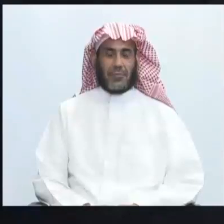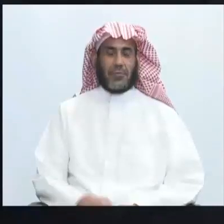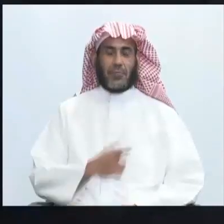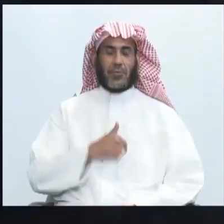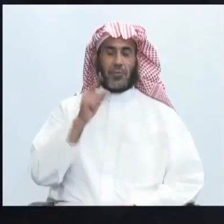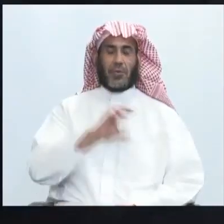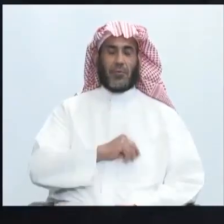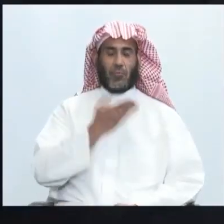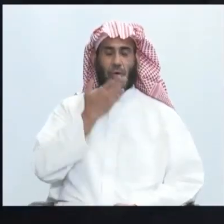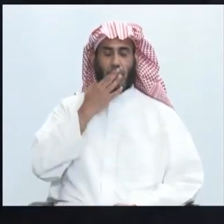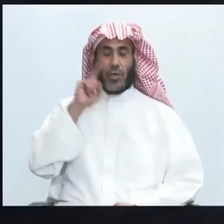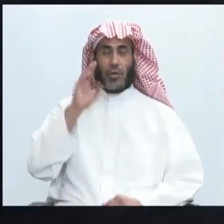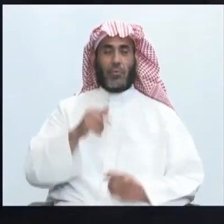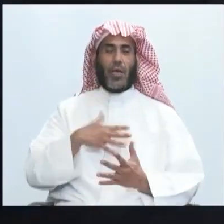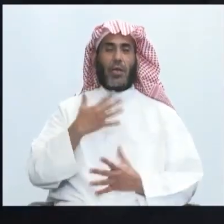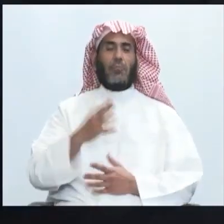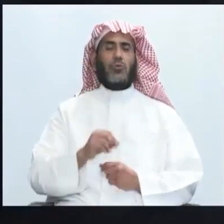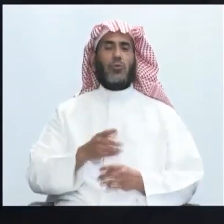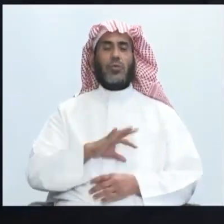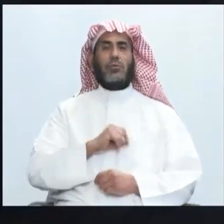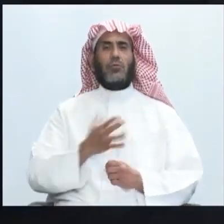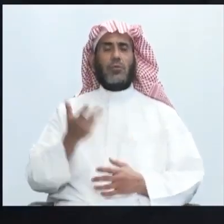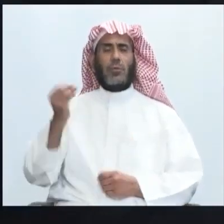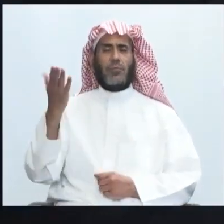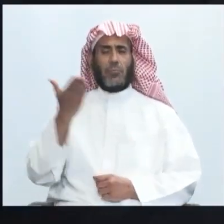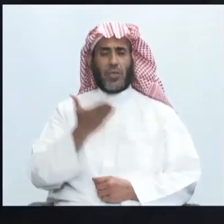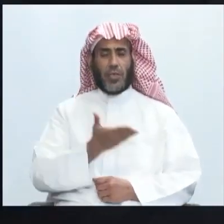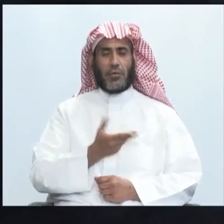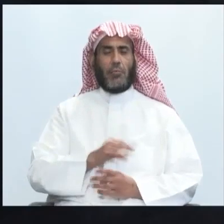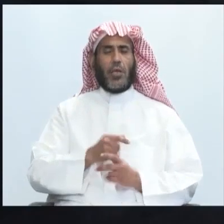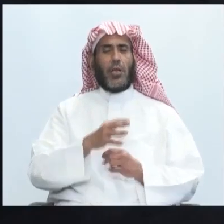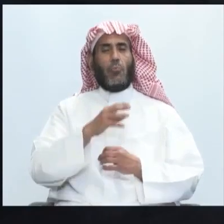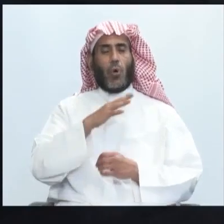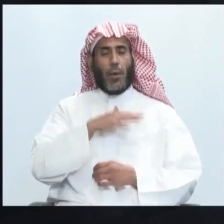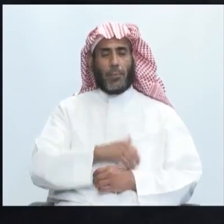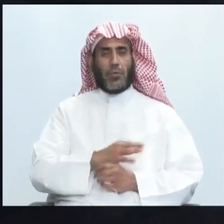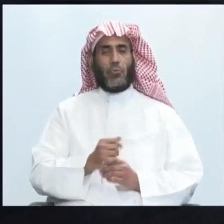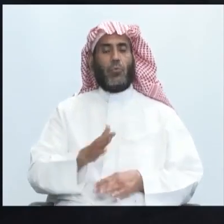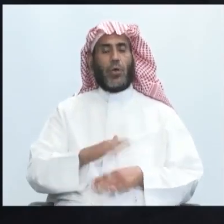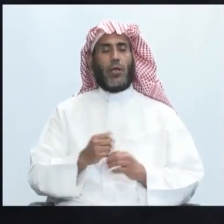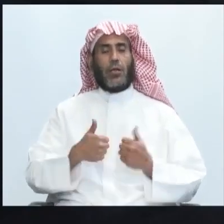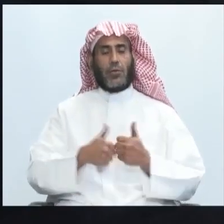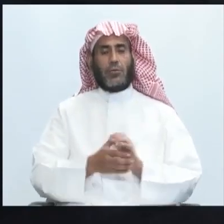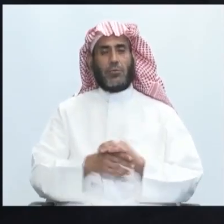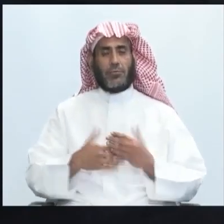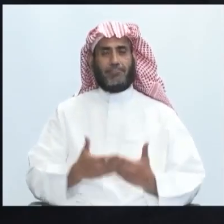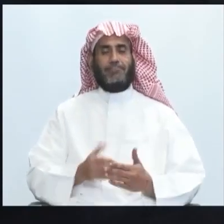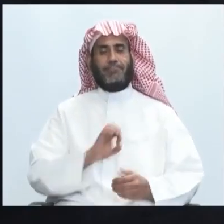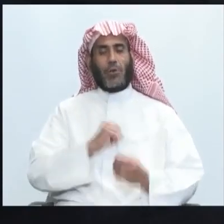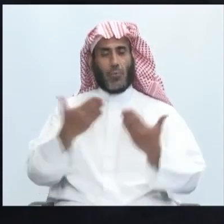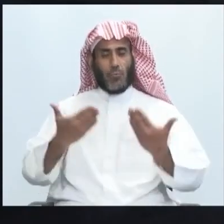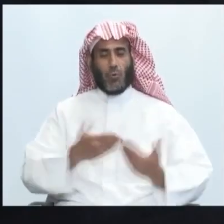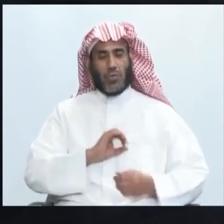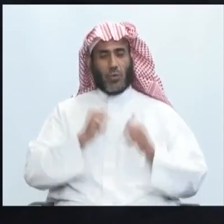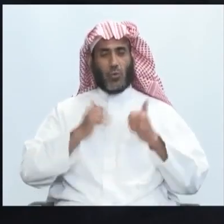بسم الله الرحمن الرحيم الحمد لله رب العالمين والصلاه والسلام على اشرف الانبياء والمرسلين نبينا محمد وعلى اله وصحبه اجمعين مرحبا بكم